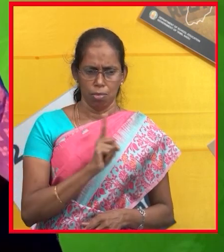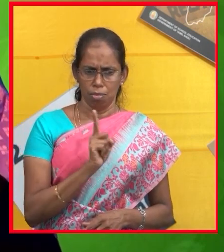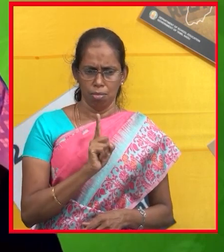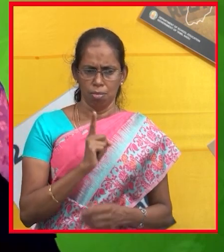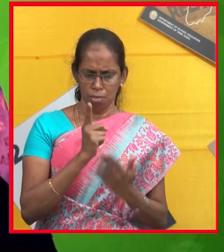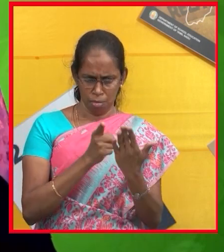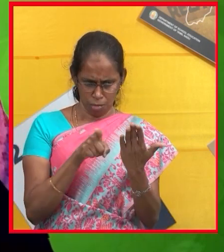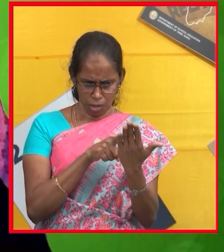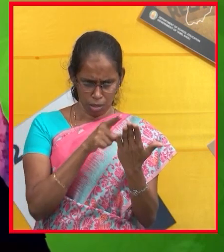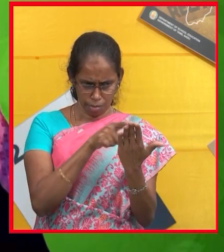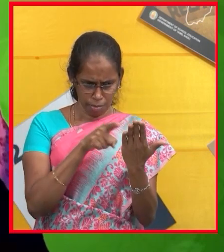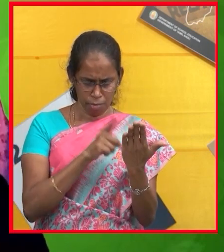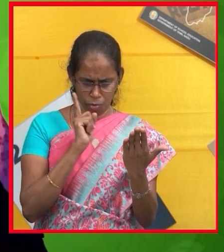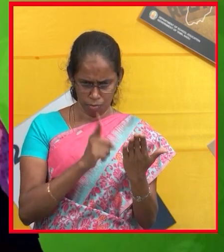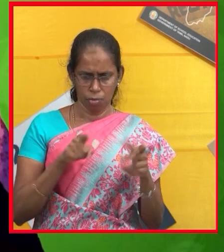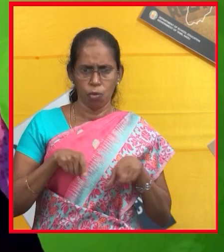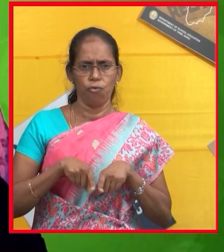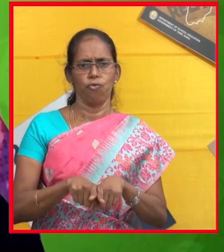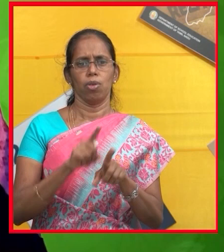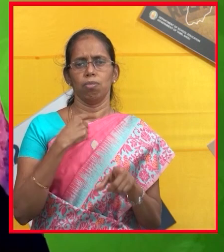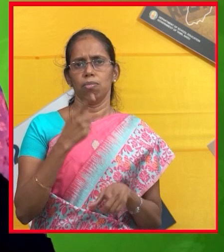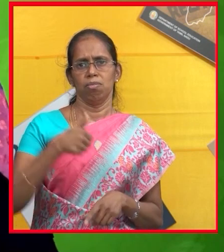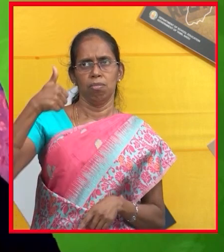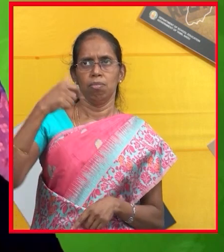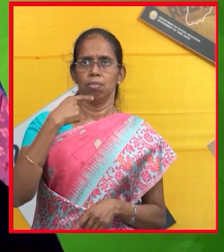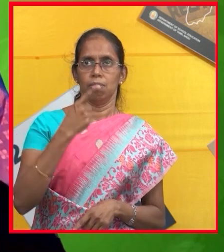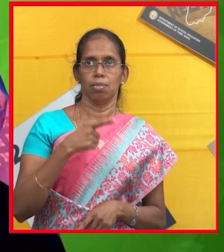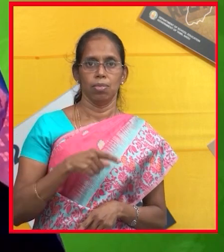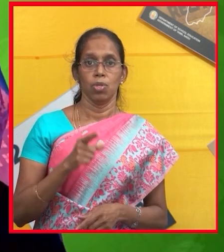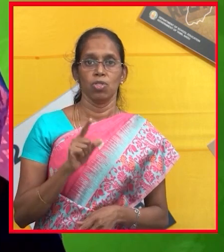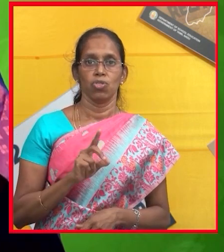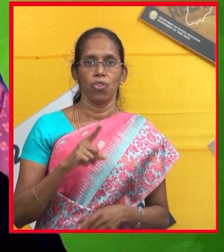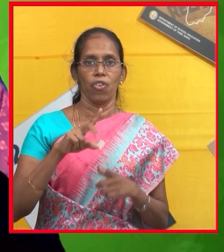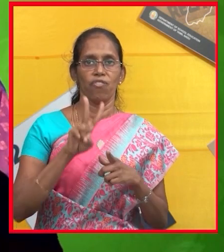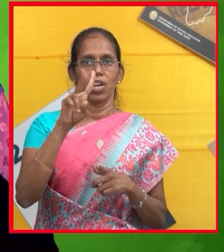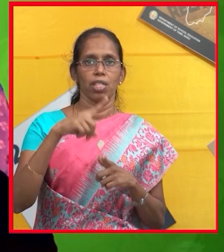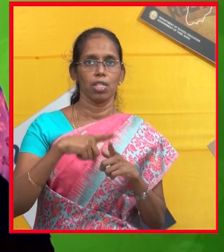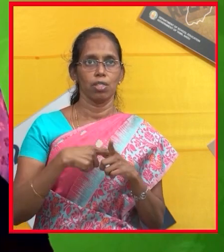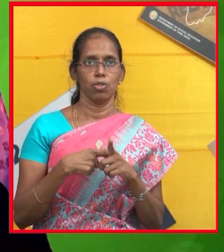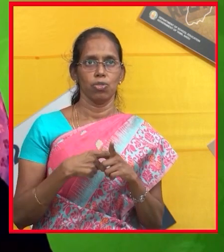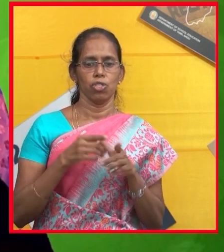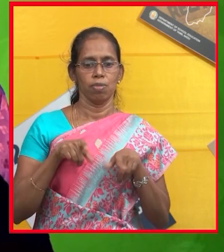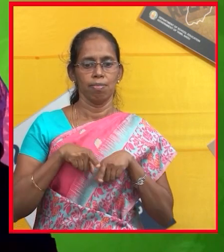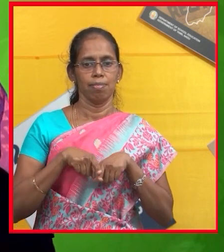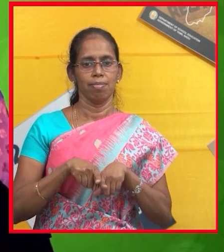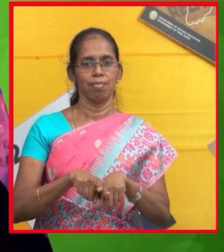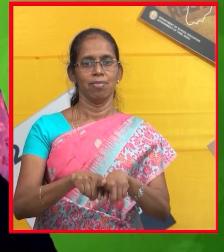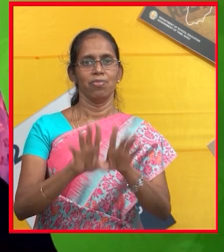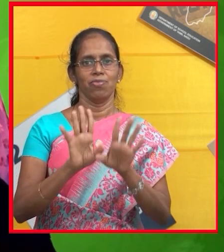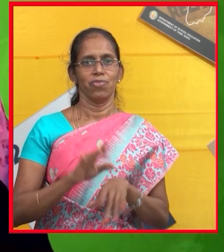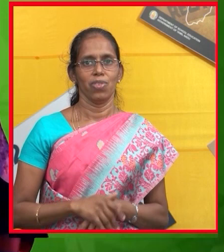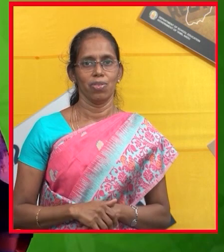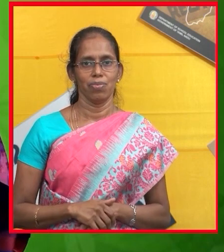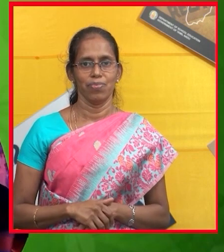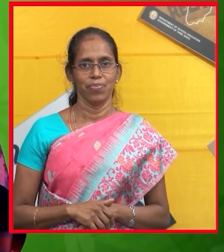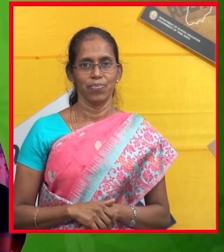டிட்டர்மைன். என்னென்னா, ரூல் வந்து எந்த காலத்துலேயும் இந்த 2 ரூல்ஸையும் வயலேட் பண்ணக்கூடாது அப்படின்னு அவங்க கடைசி வரைக்கும், அந்த முடிக்கிற வரைக்கும்